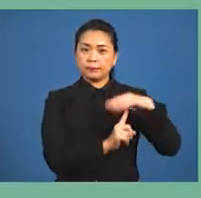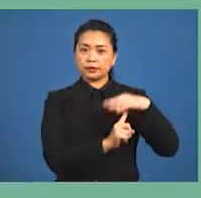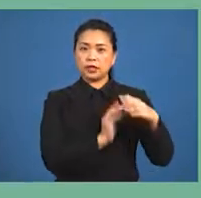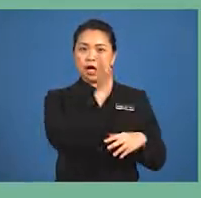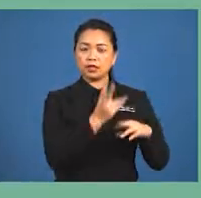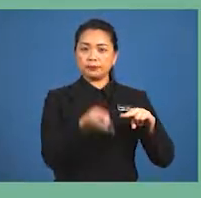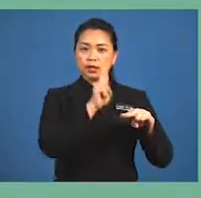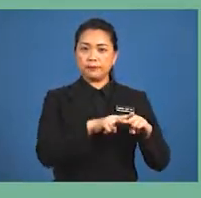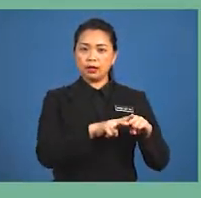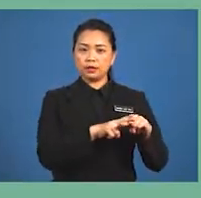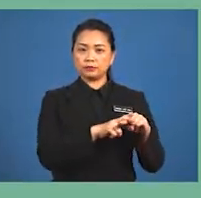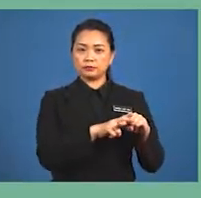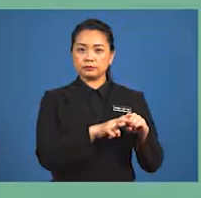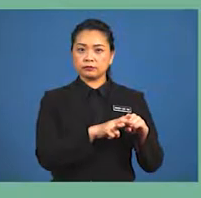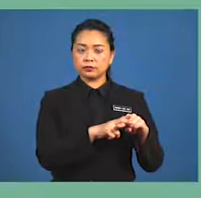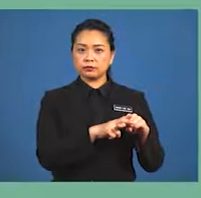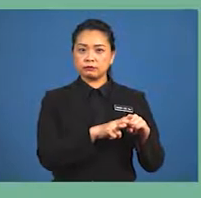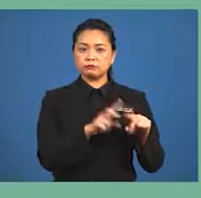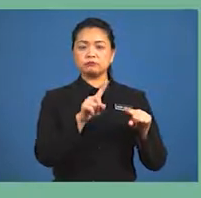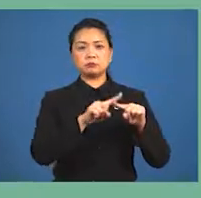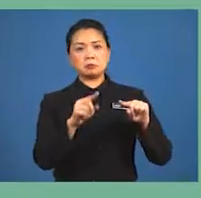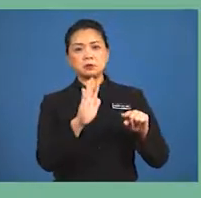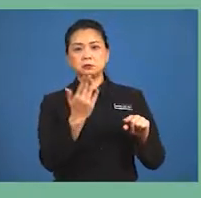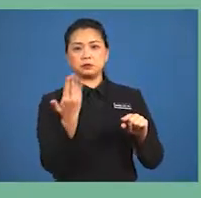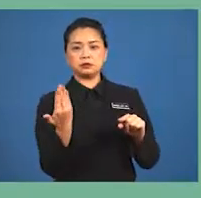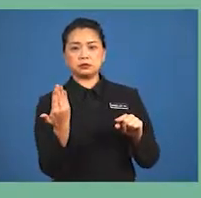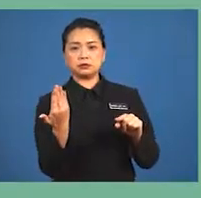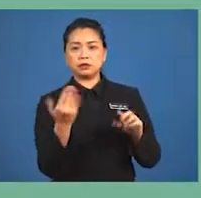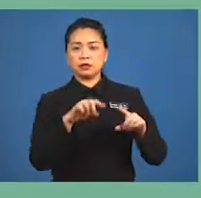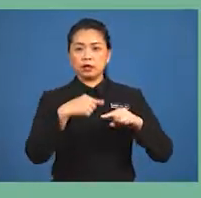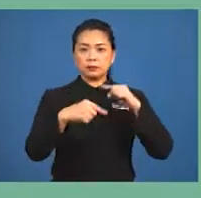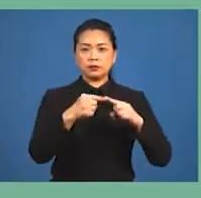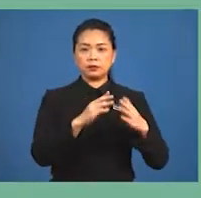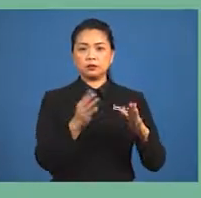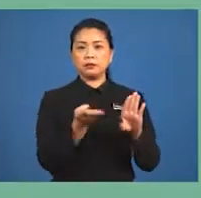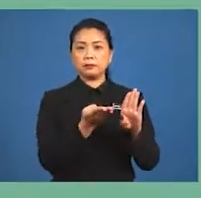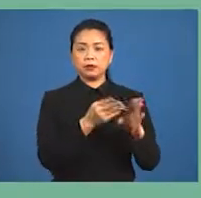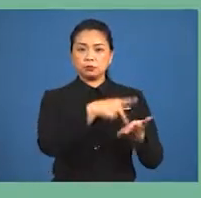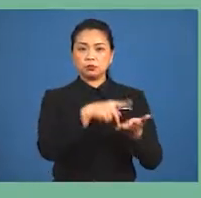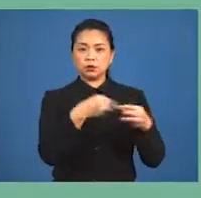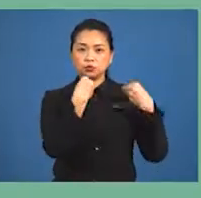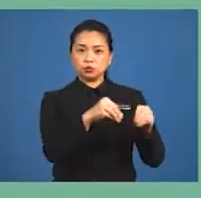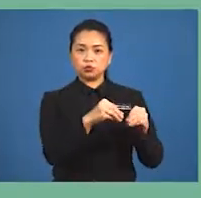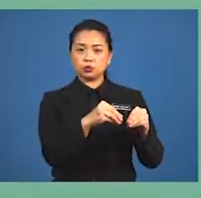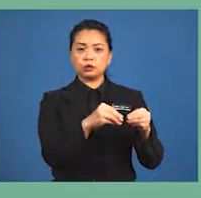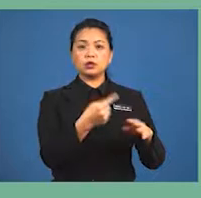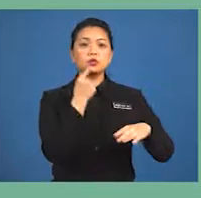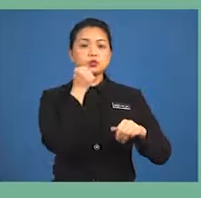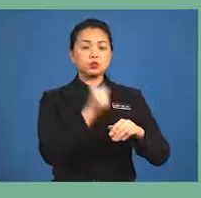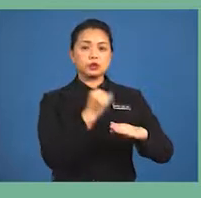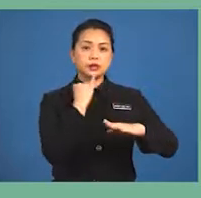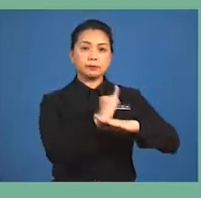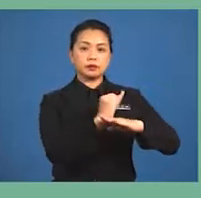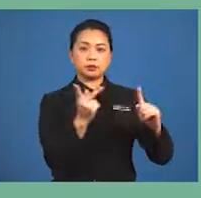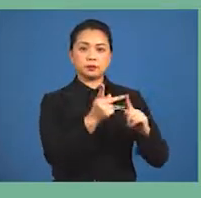akan bertambah. Sebaliknya, apabila bank pusat menjual surat jaminan kepada orang ramai, orang